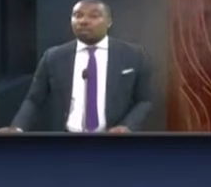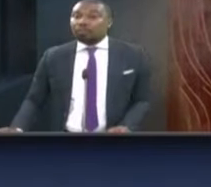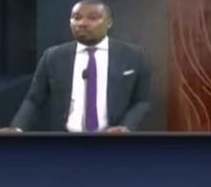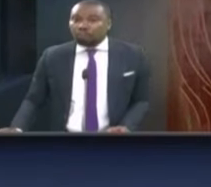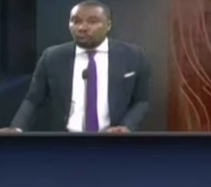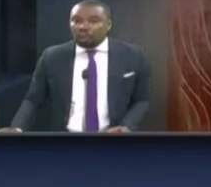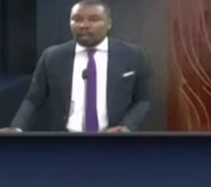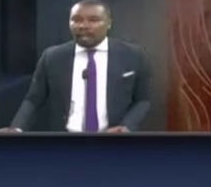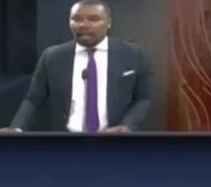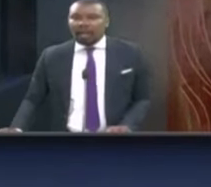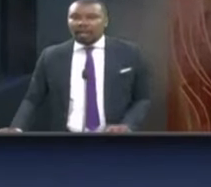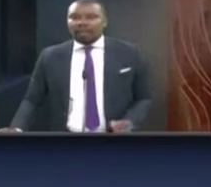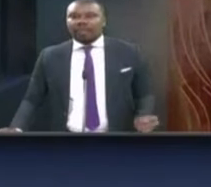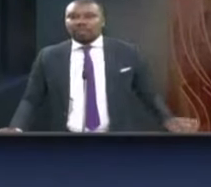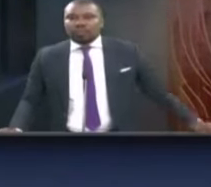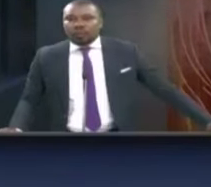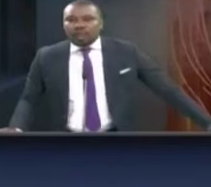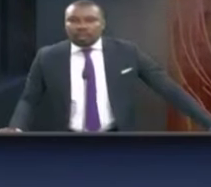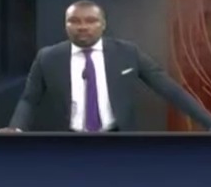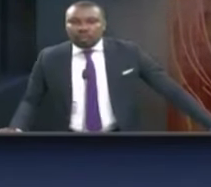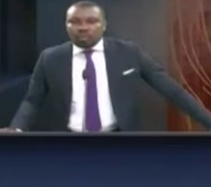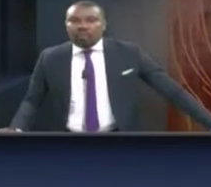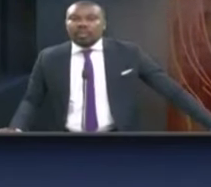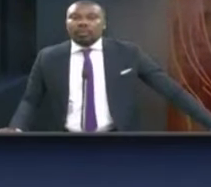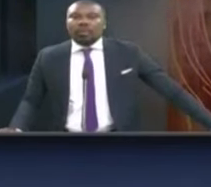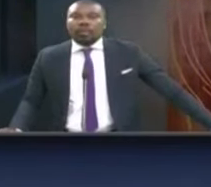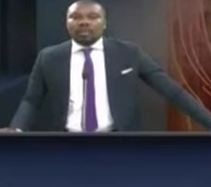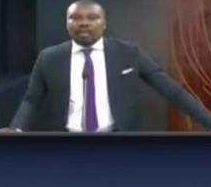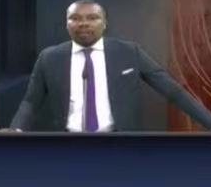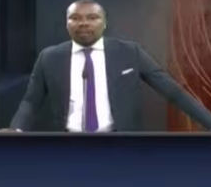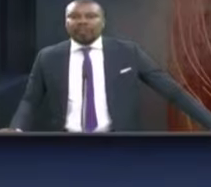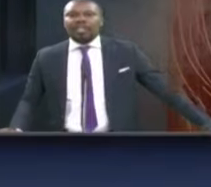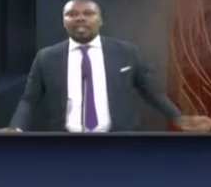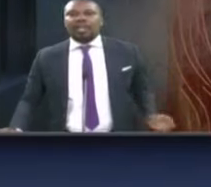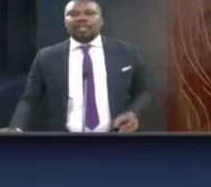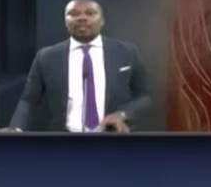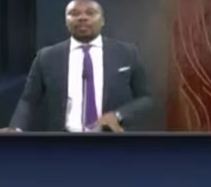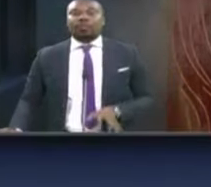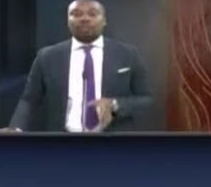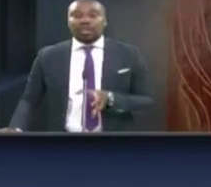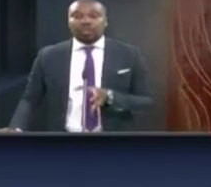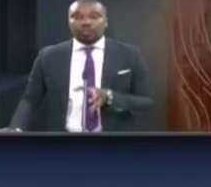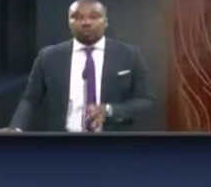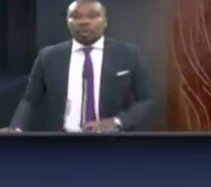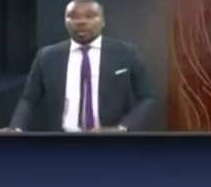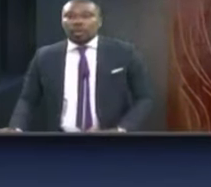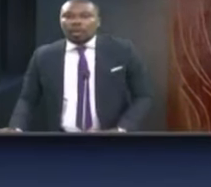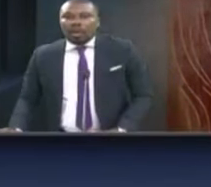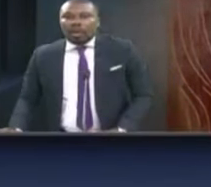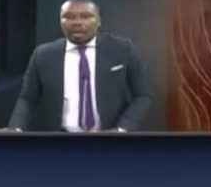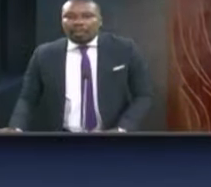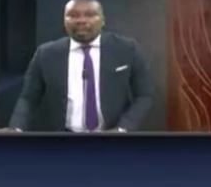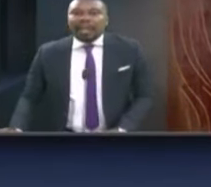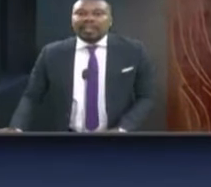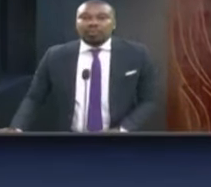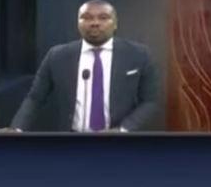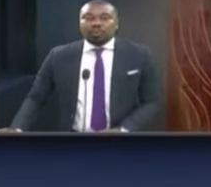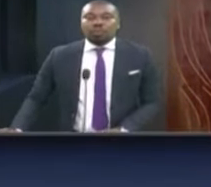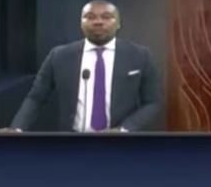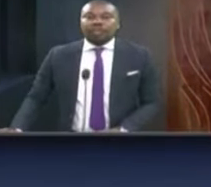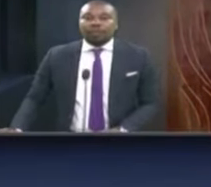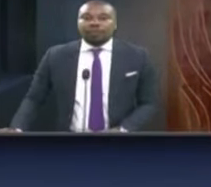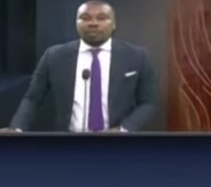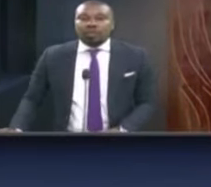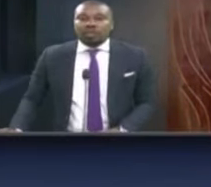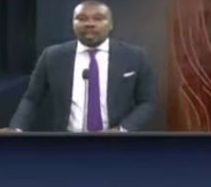générale lors la vétusté des outils de travail. Ils étaient obligés de fuir la mère patrie pour